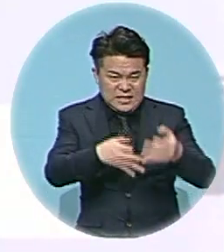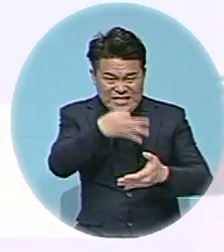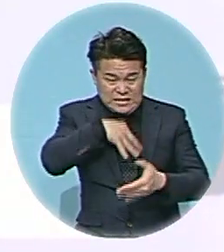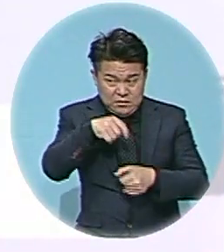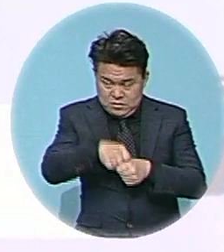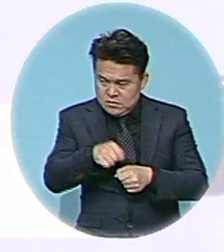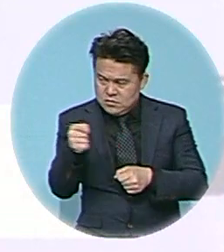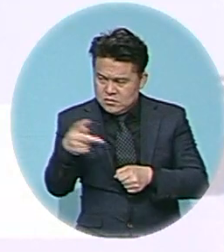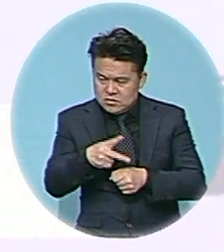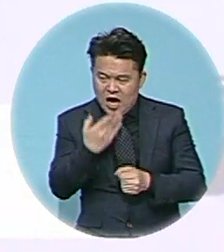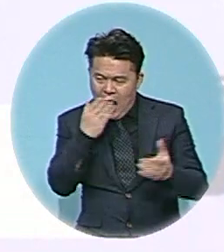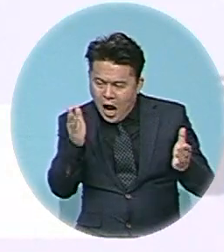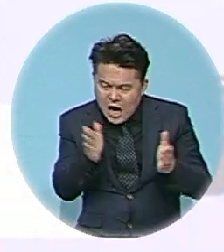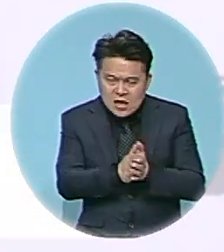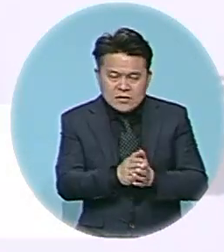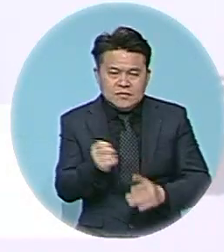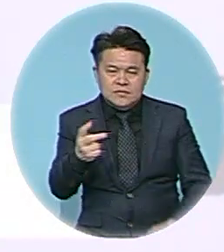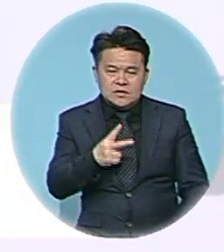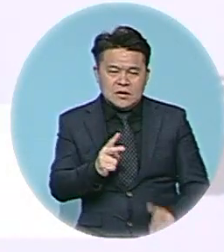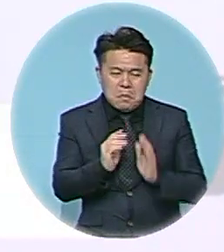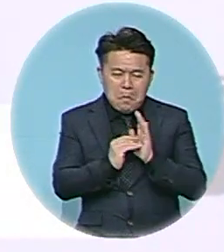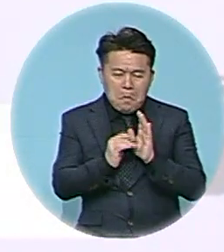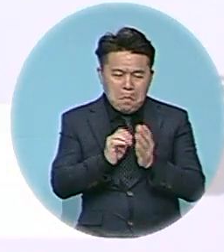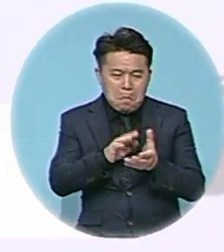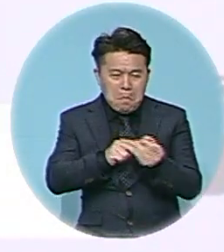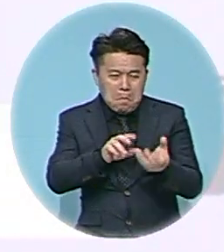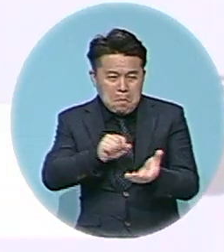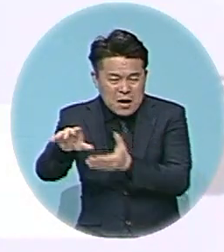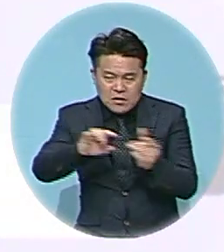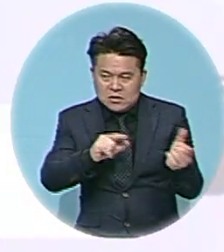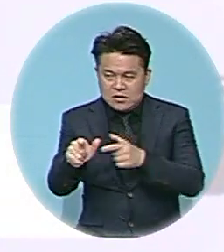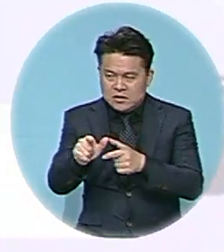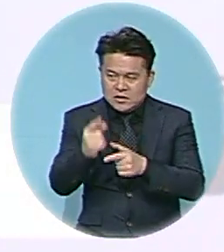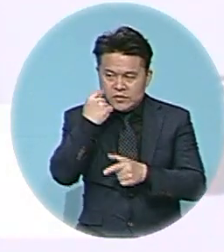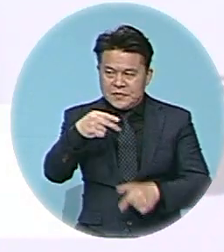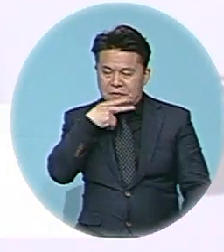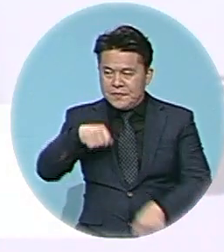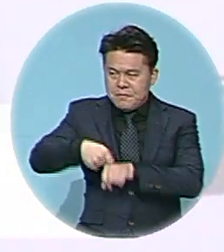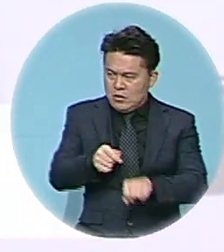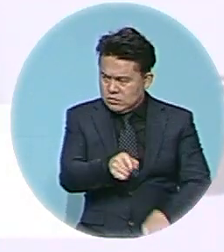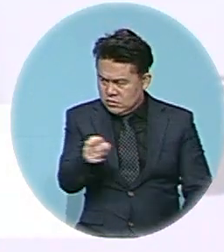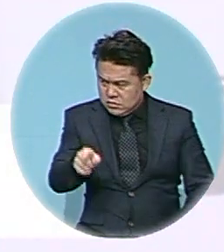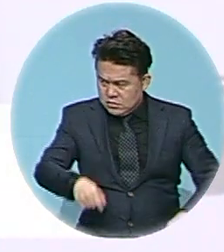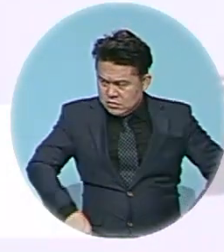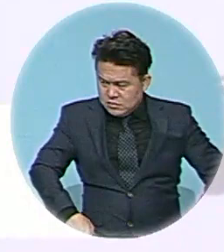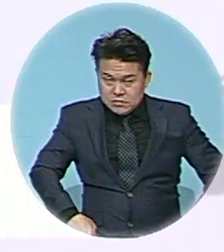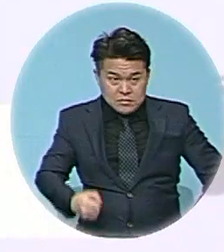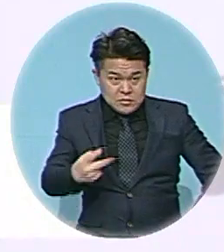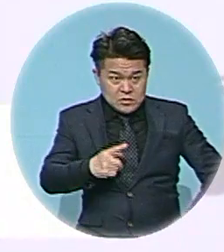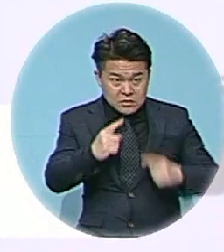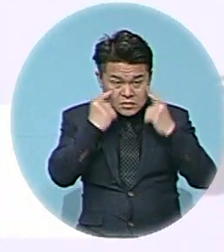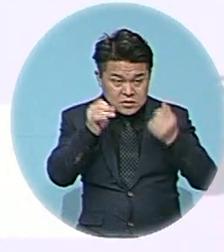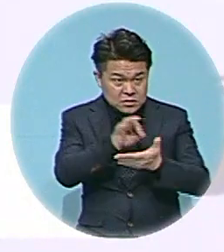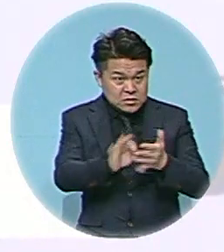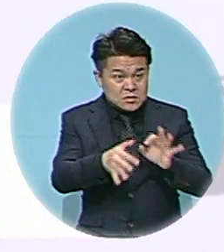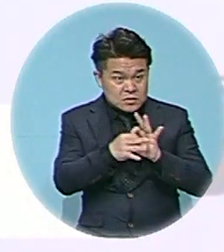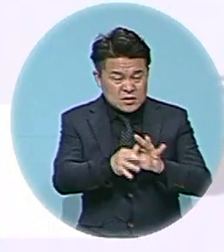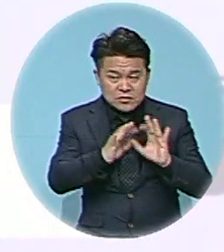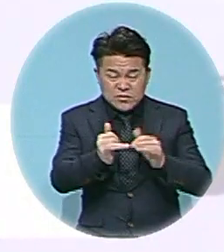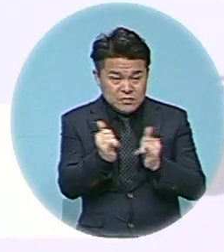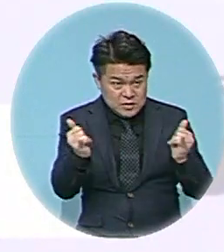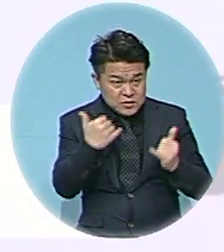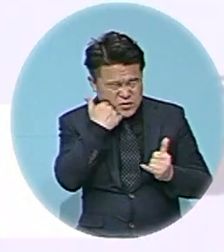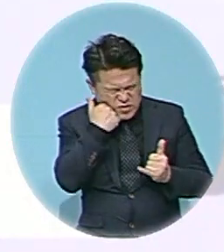행위와 담합, 밀수출 등에 대해서 강력 대처할 예정이며 마스크의 사용에 대해서는